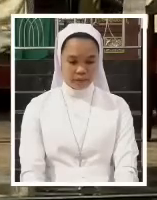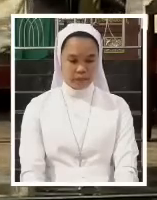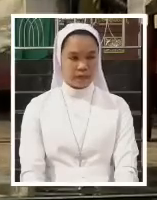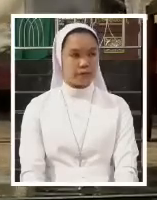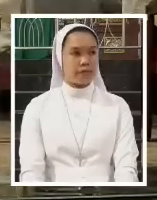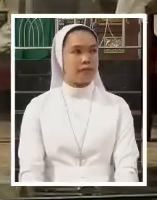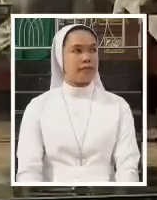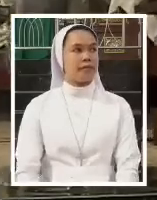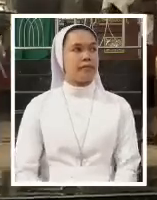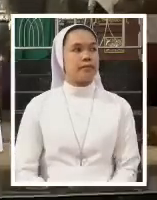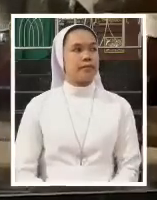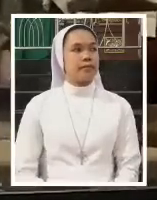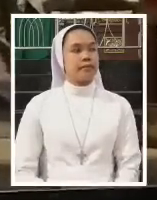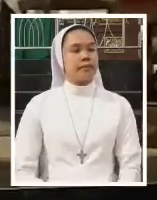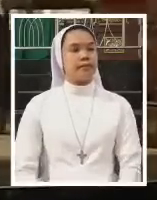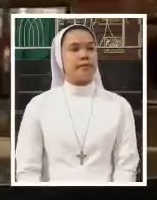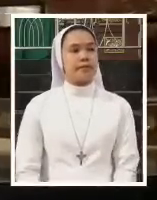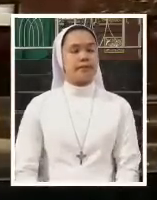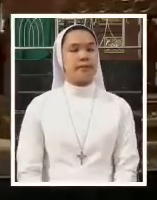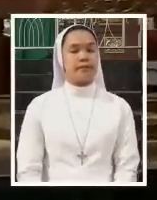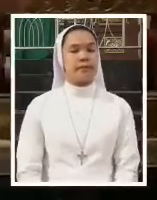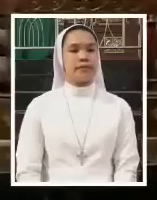Tindog po ang gabos.